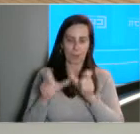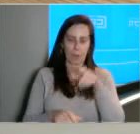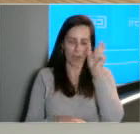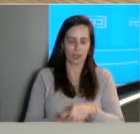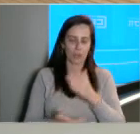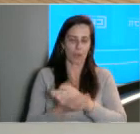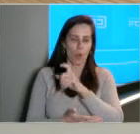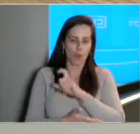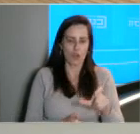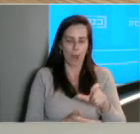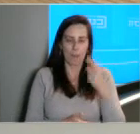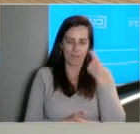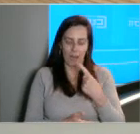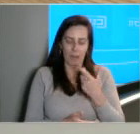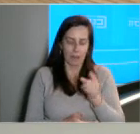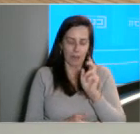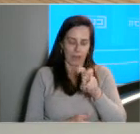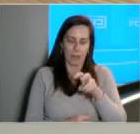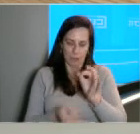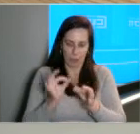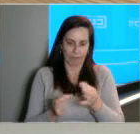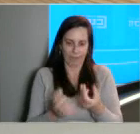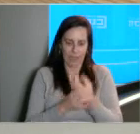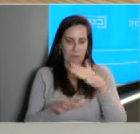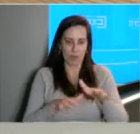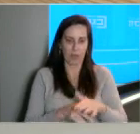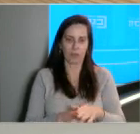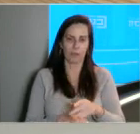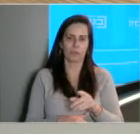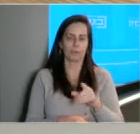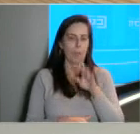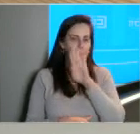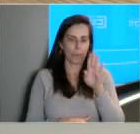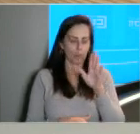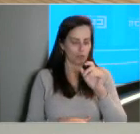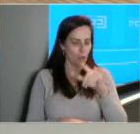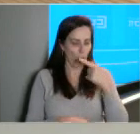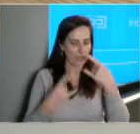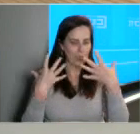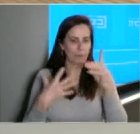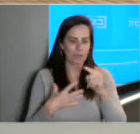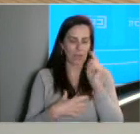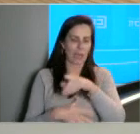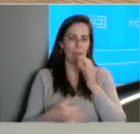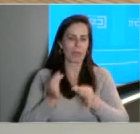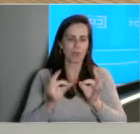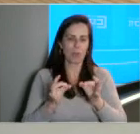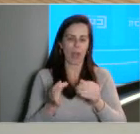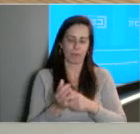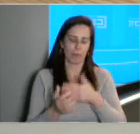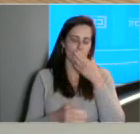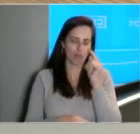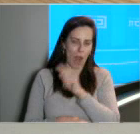מאדם שכבר הואשם בפלילים ועומד להיכנס לבית משפט מלהרכיב ממשלה. אני מזכיר לכם, נתניהו עוד שבוע וחצי אמור להגיע לבית המשפט